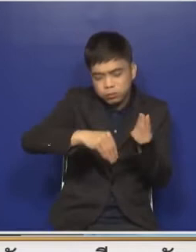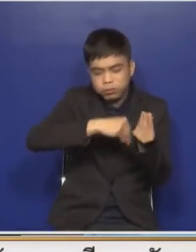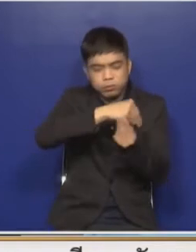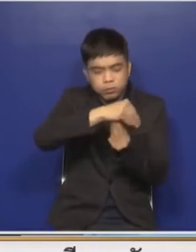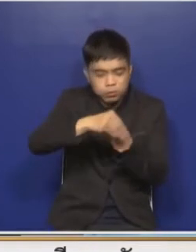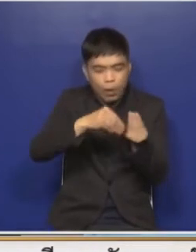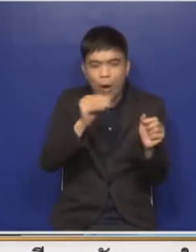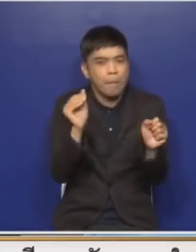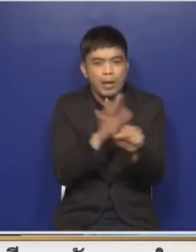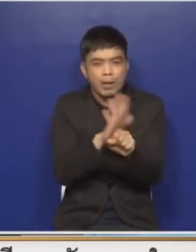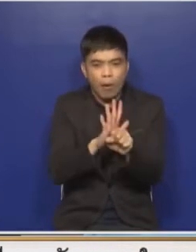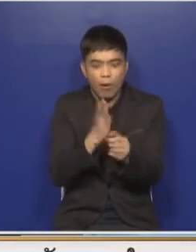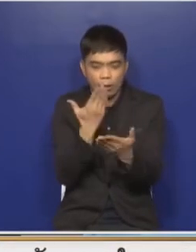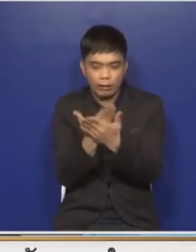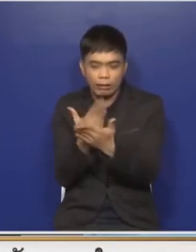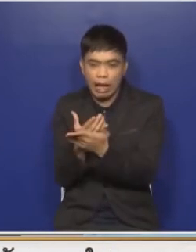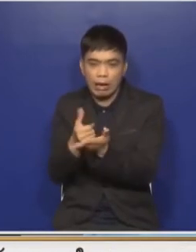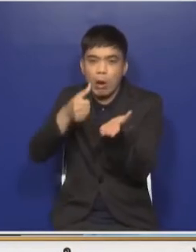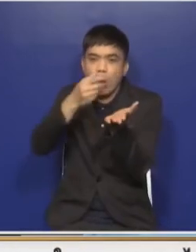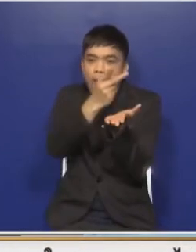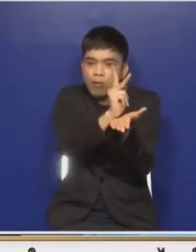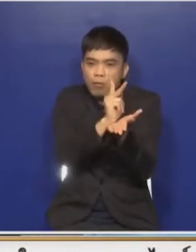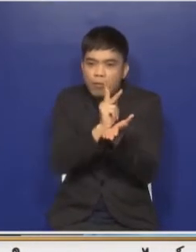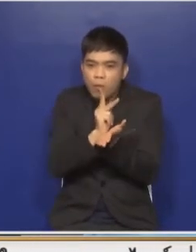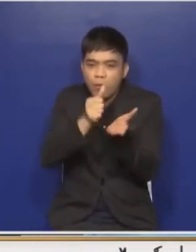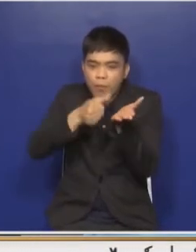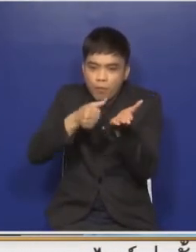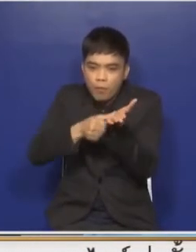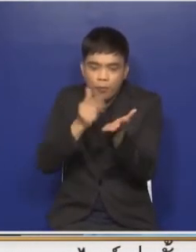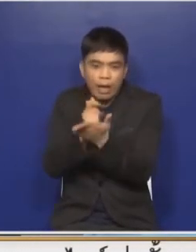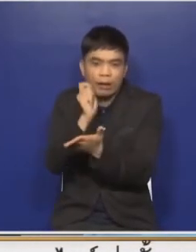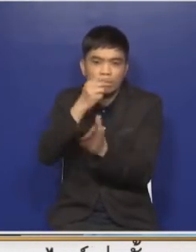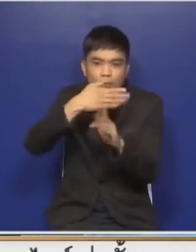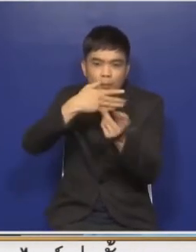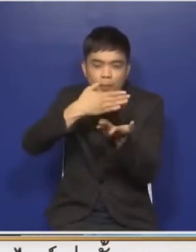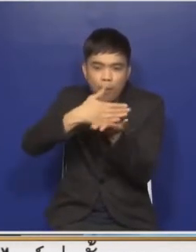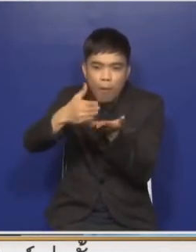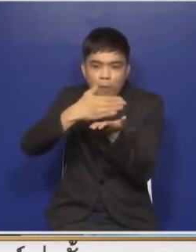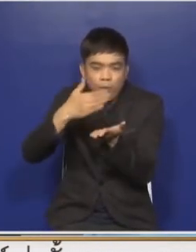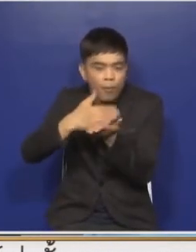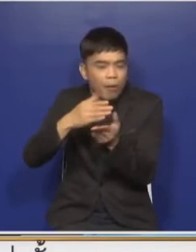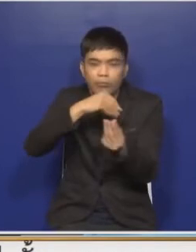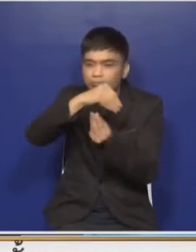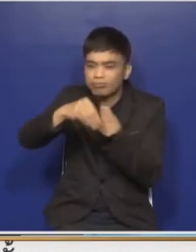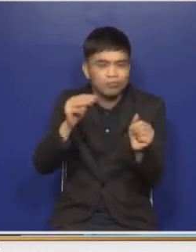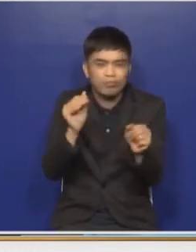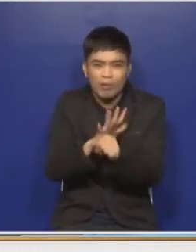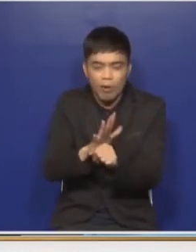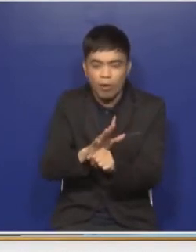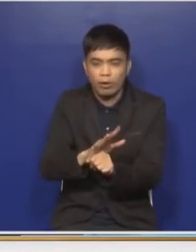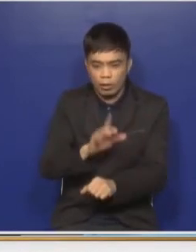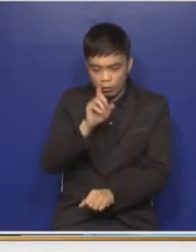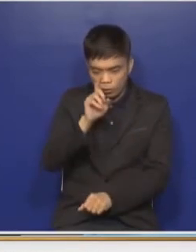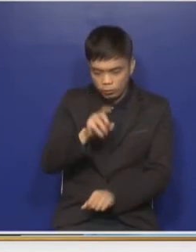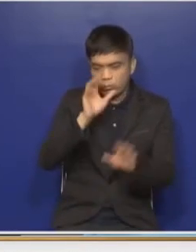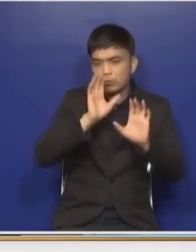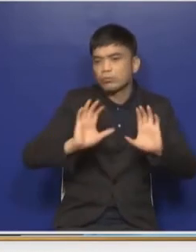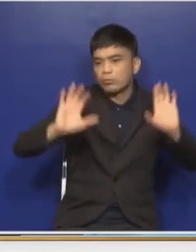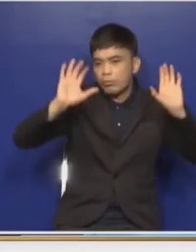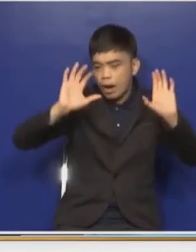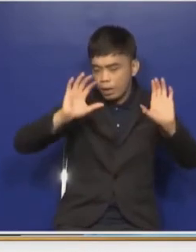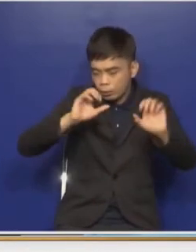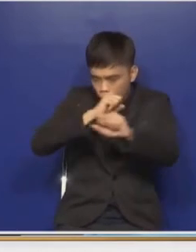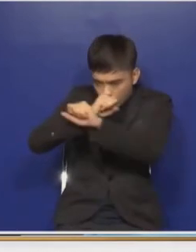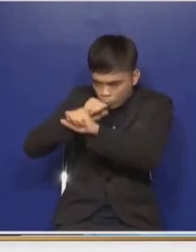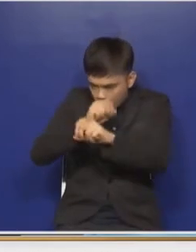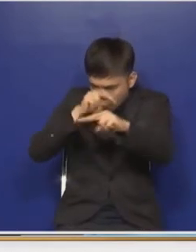ไม่มีเงินไปใช้หนี้ธกส.นะครับเพราะฉะนั้นเขาจึงร้องเรียนมาบอกว่าขอให้รัฐบาลได้ควบคุมการลักลอบนำเข้าพริ